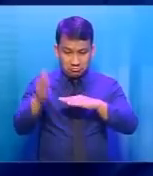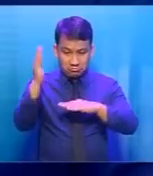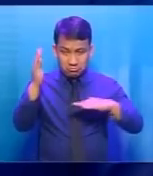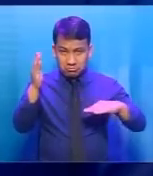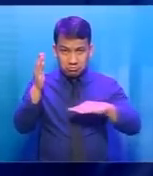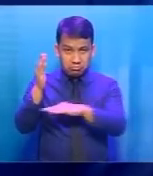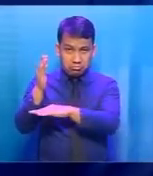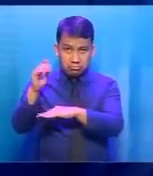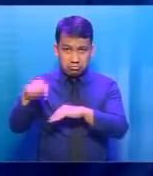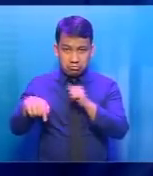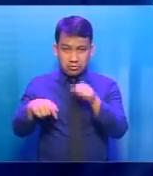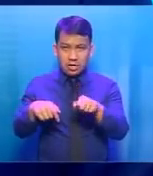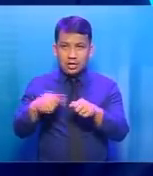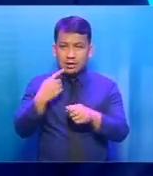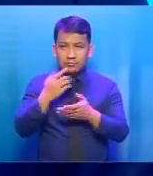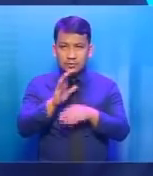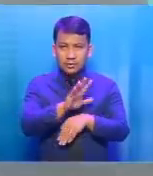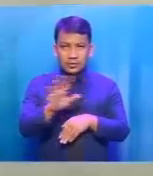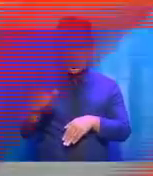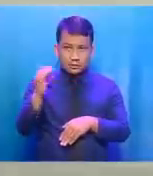yan si JC Cosico.